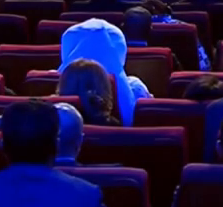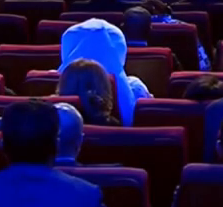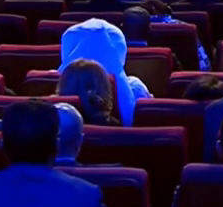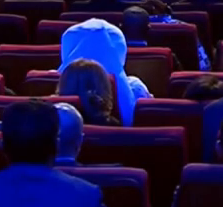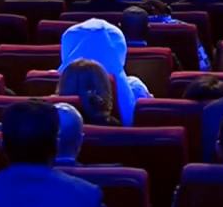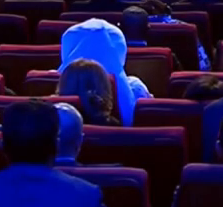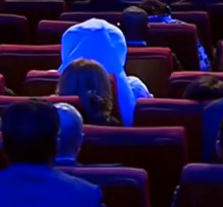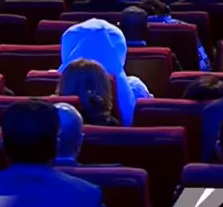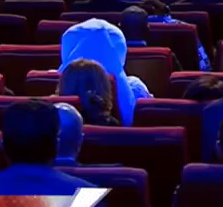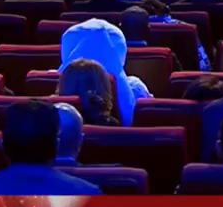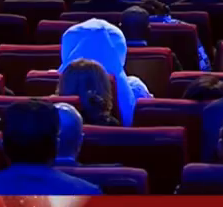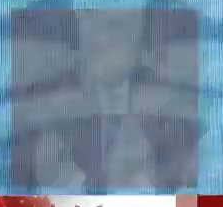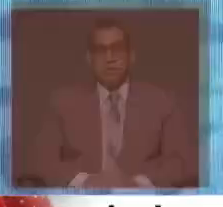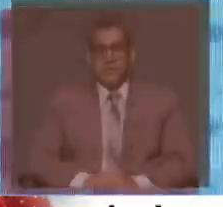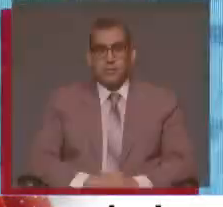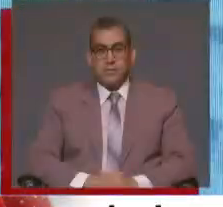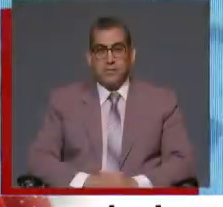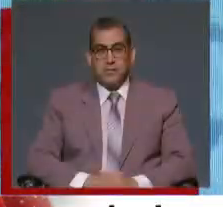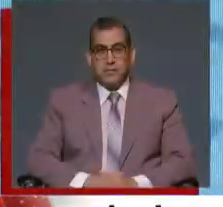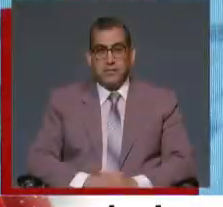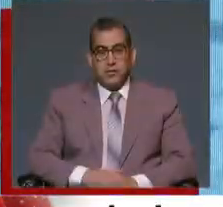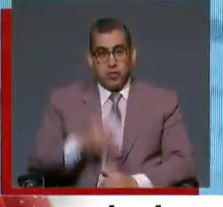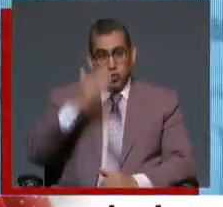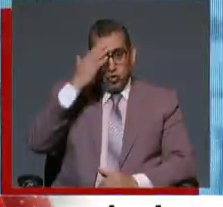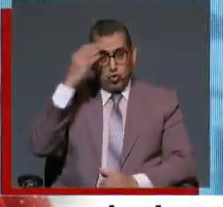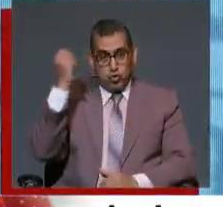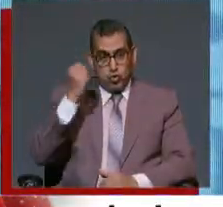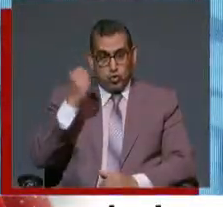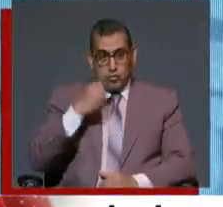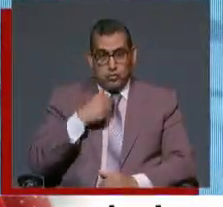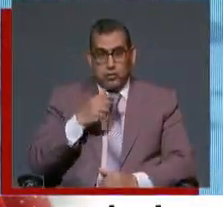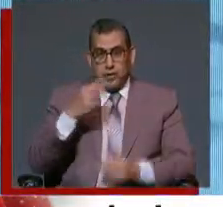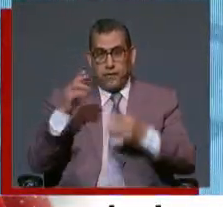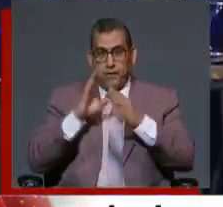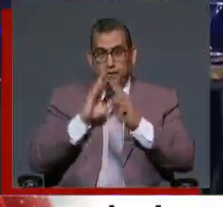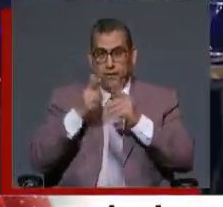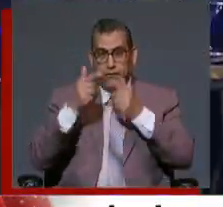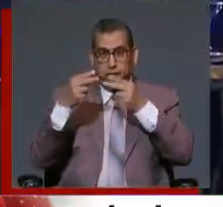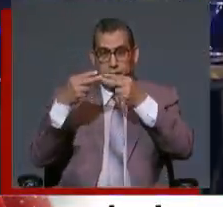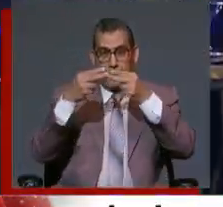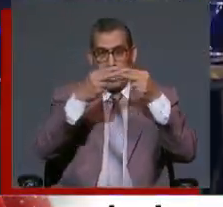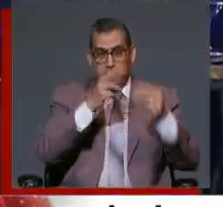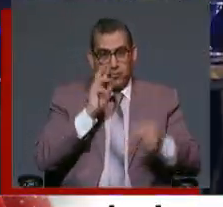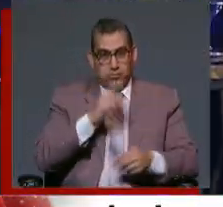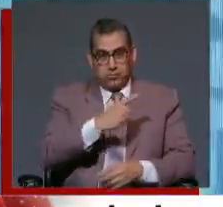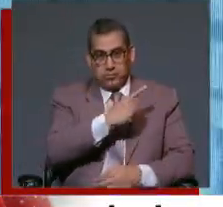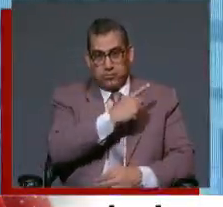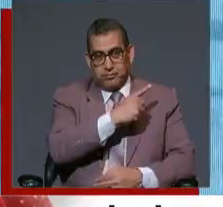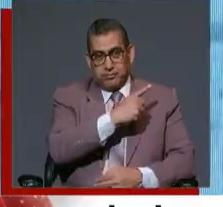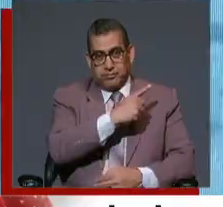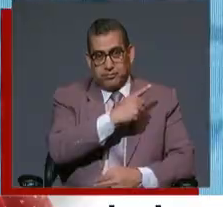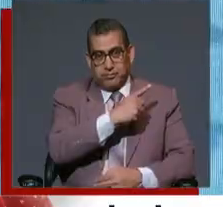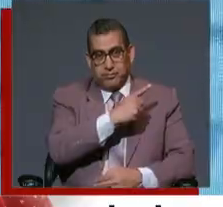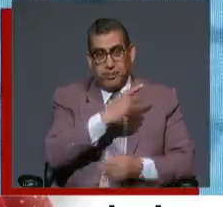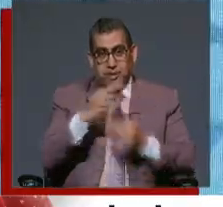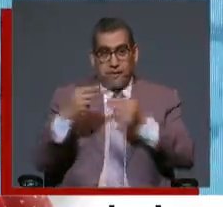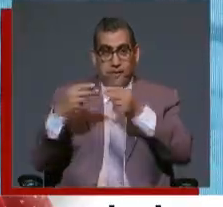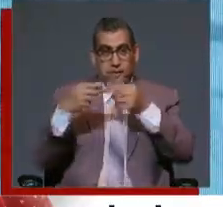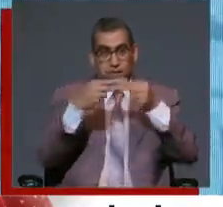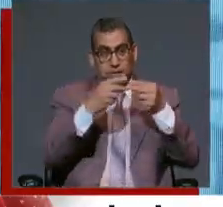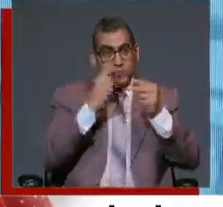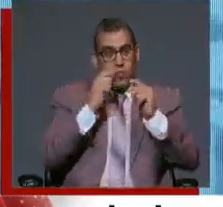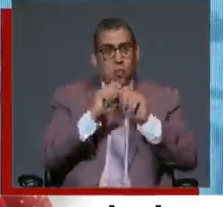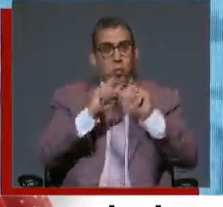Thank you for the video. شكرا على شريط الفيديو هذا. فيديو أظهر لنا